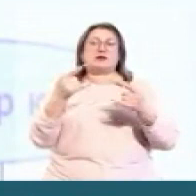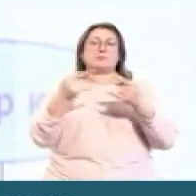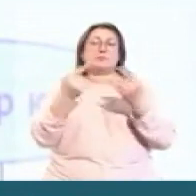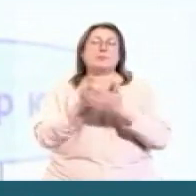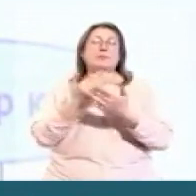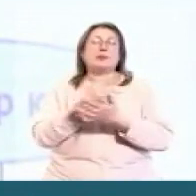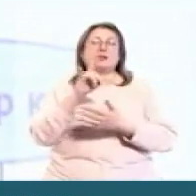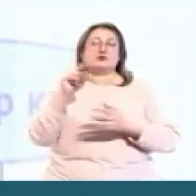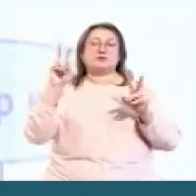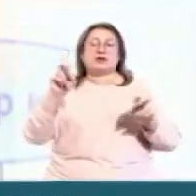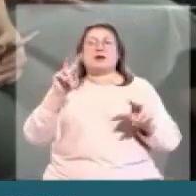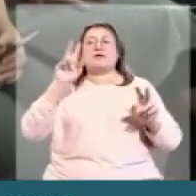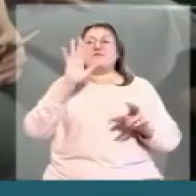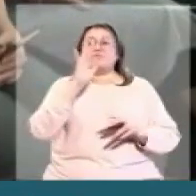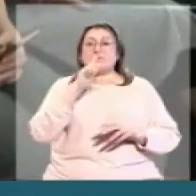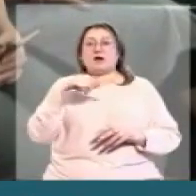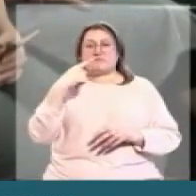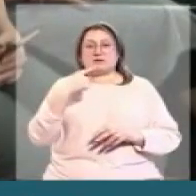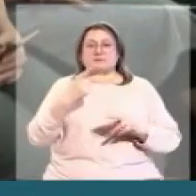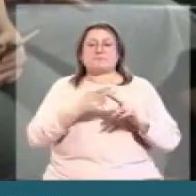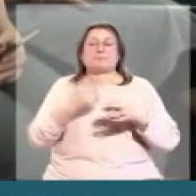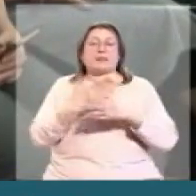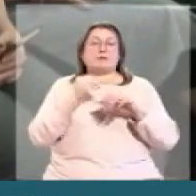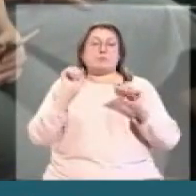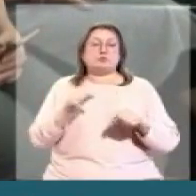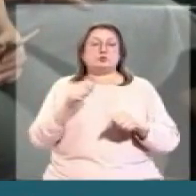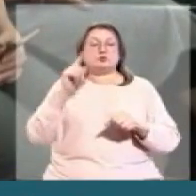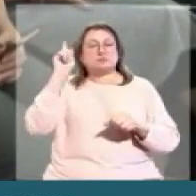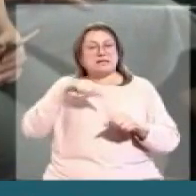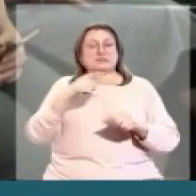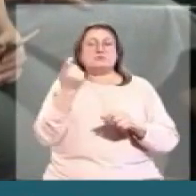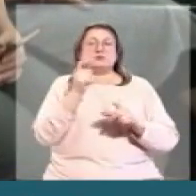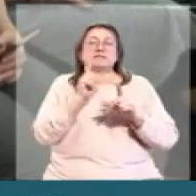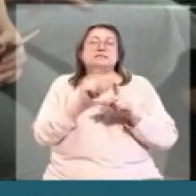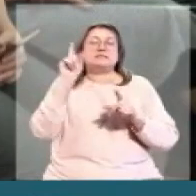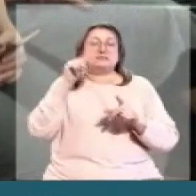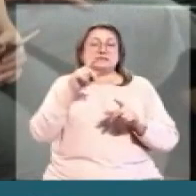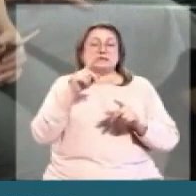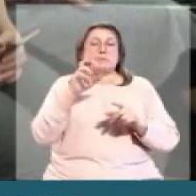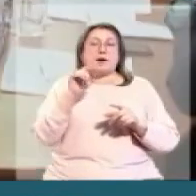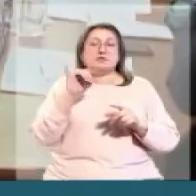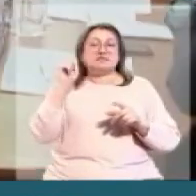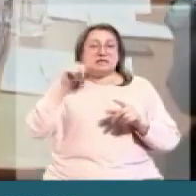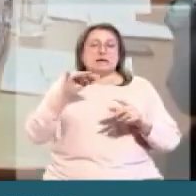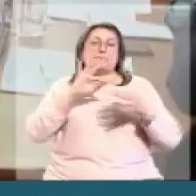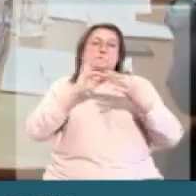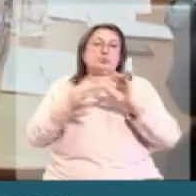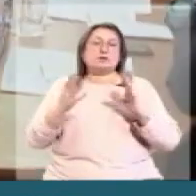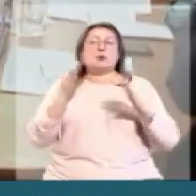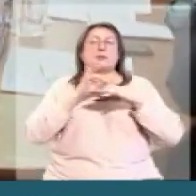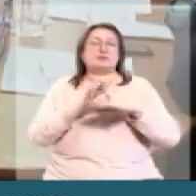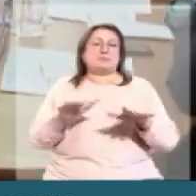телепередач под названием «Время говорить». С их помощью вы можете не только овладеть базовыми знаниями, но и узнать подробности о